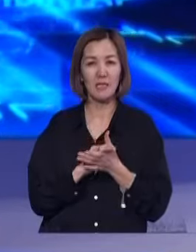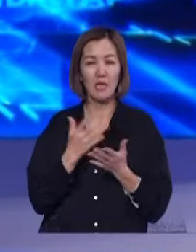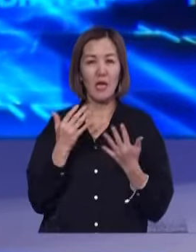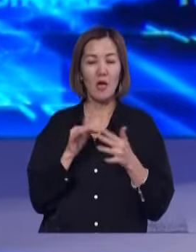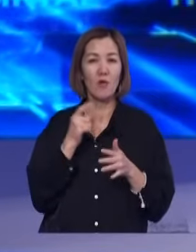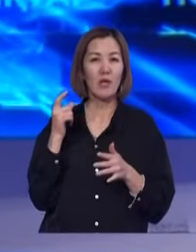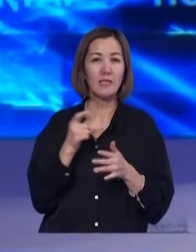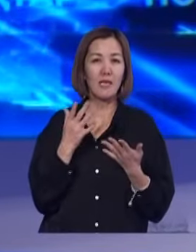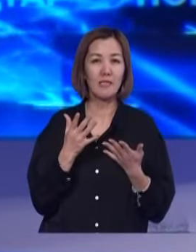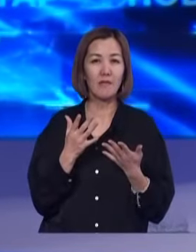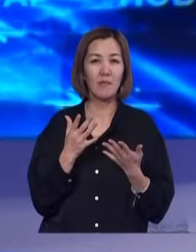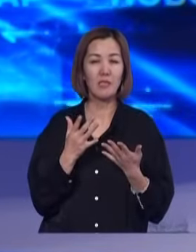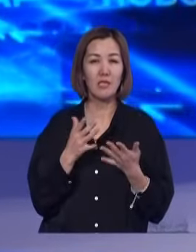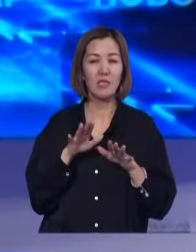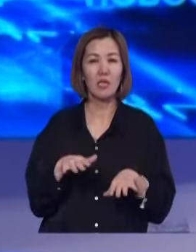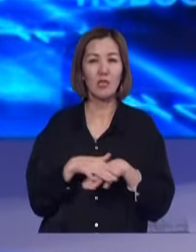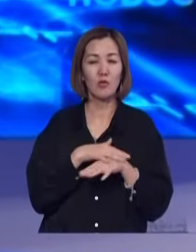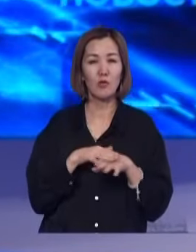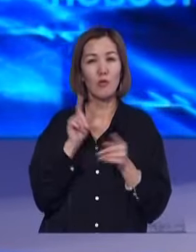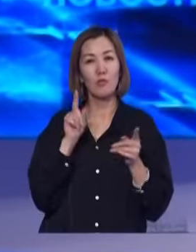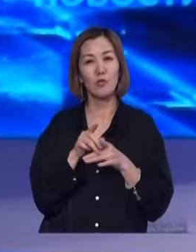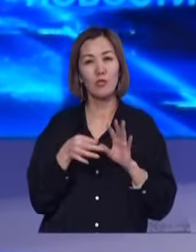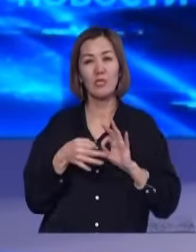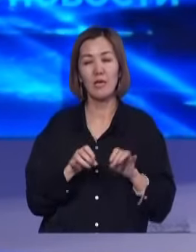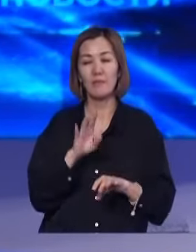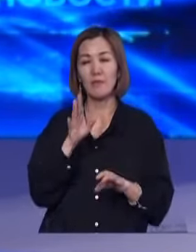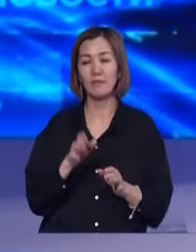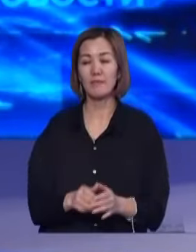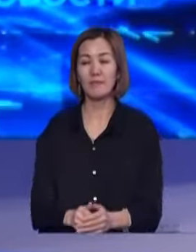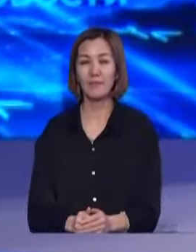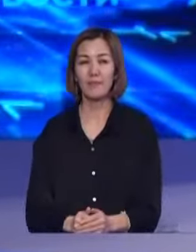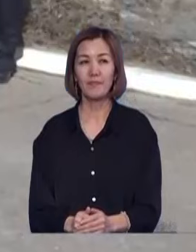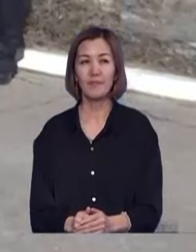қожалық иелерімен және жергілікті тұрғындармен жүздесті. Тақырыпты тілшіміз толықтырады.